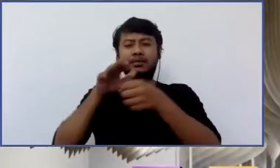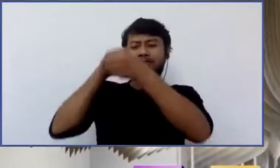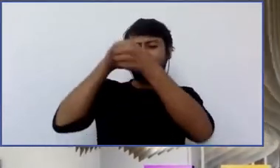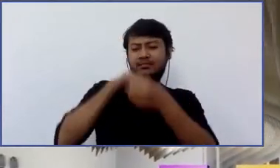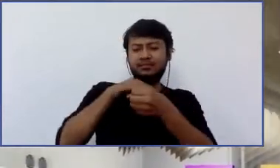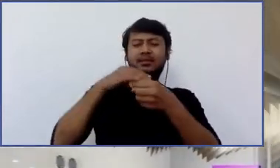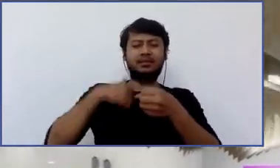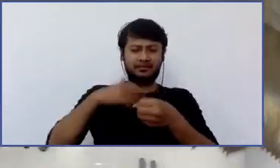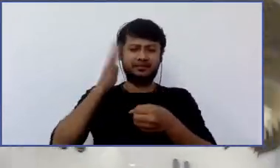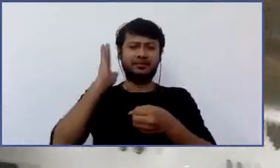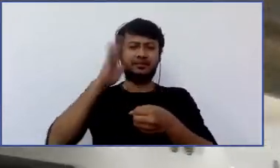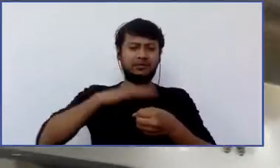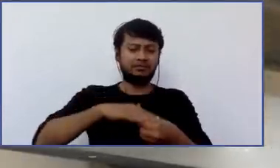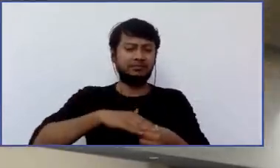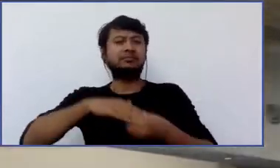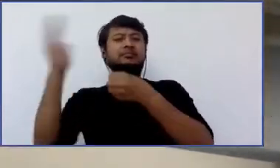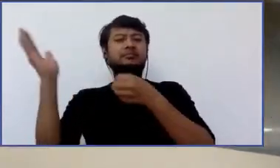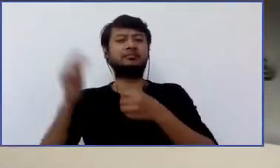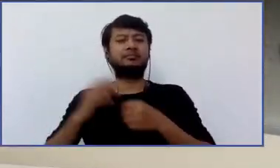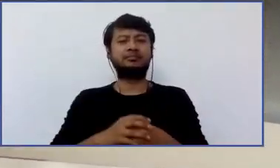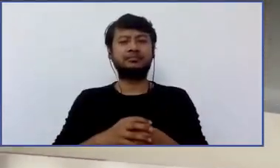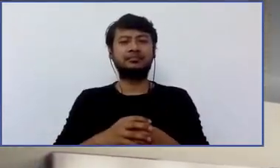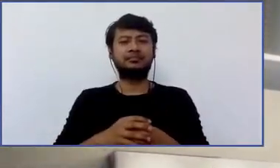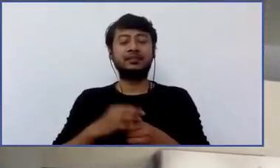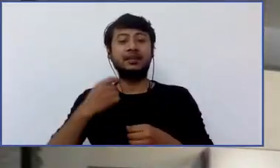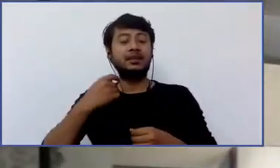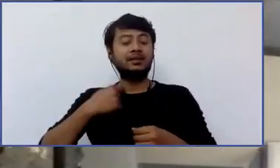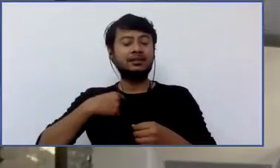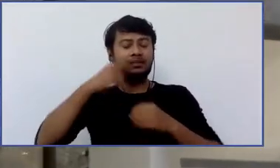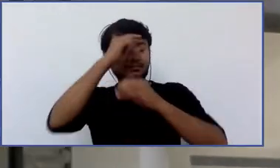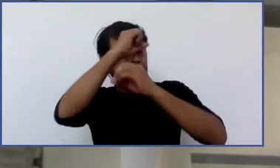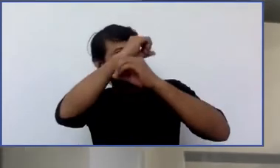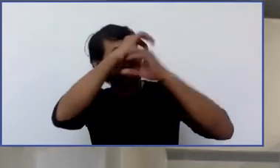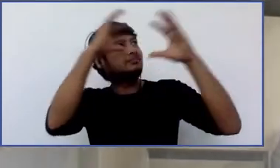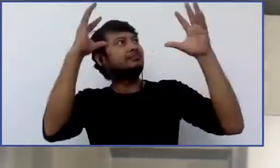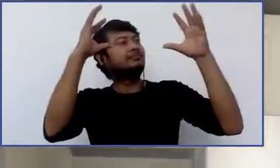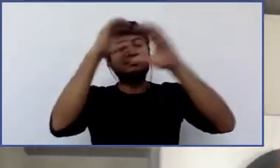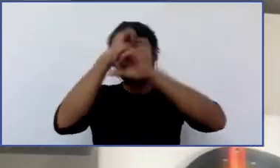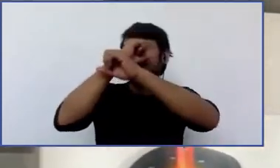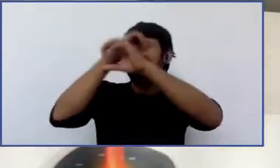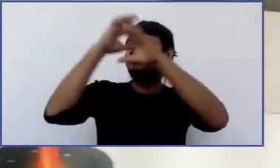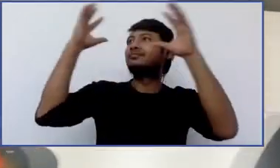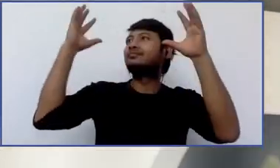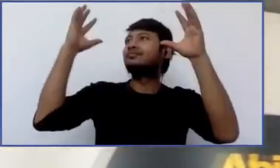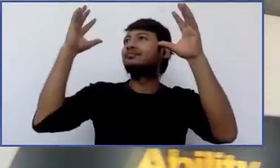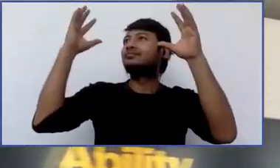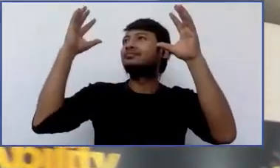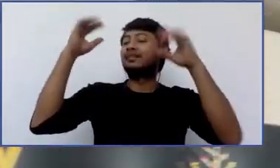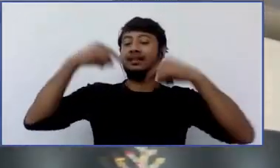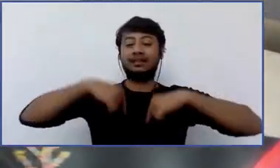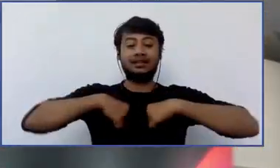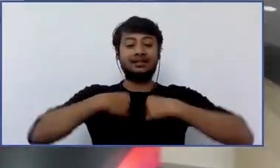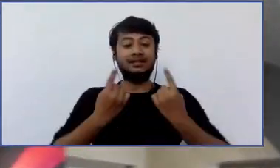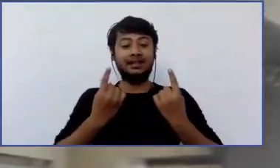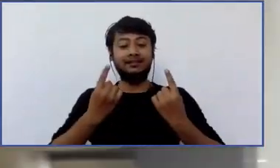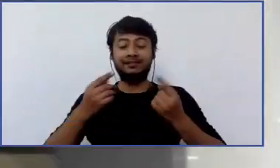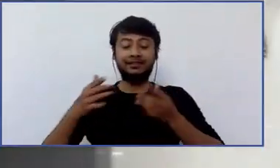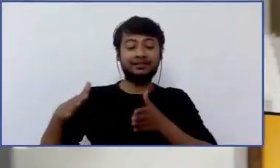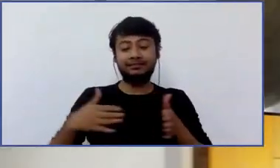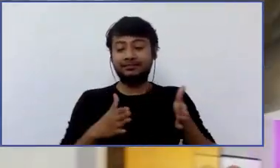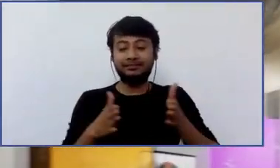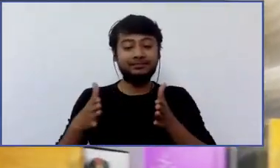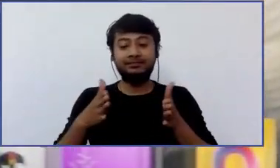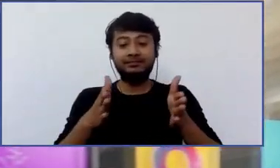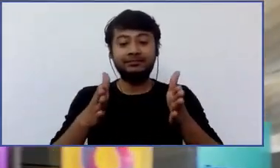Kuch sapne bune aankhon ne, kuch apne chune raahon ne. कुछ हसरतें